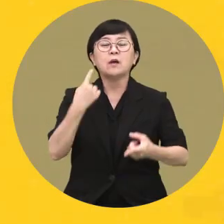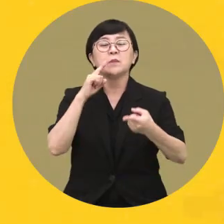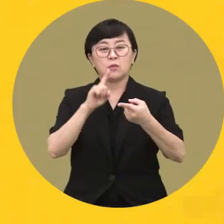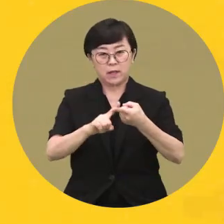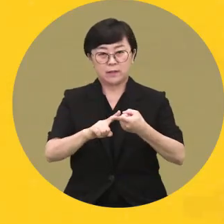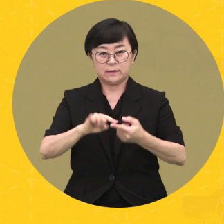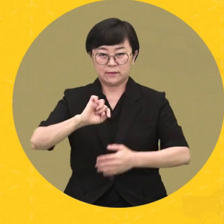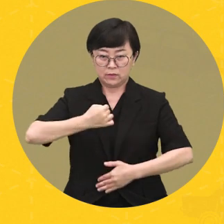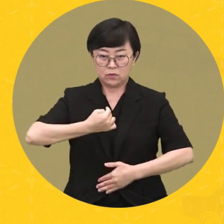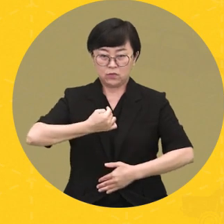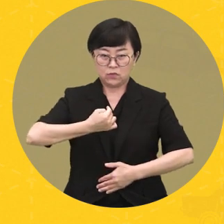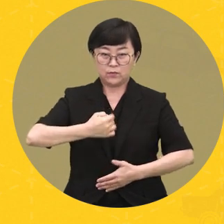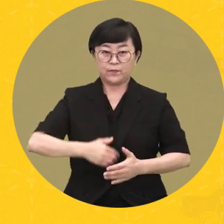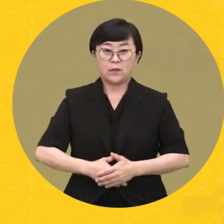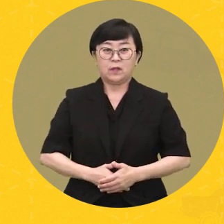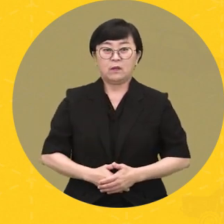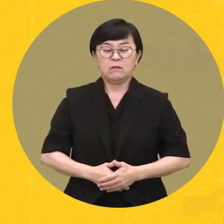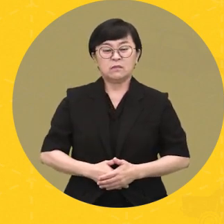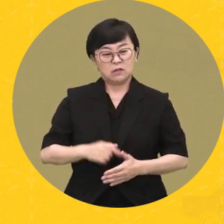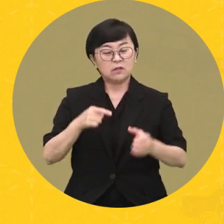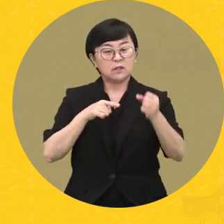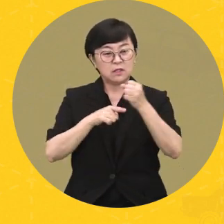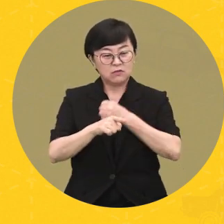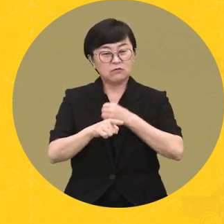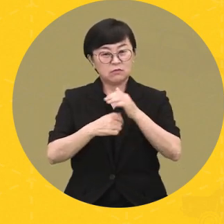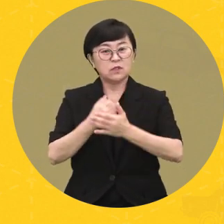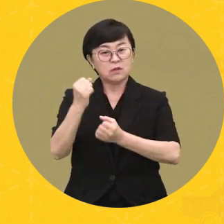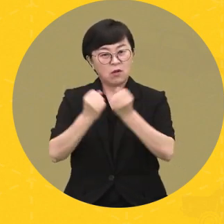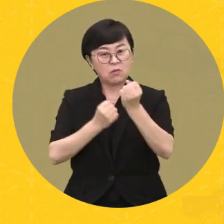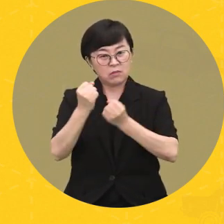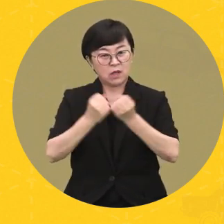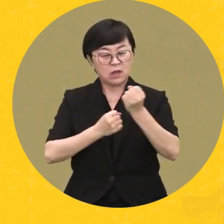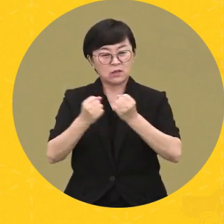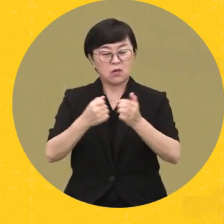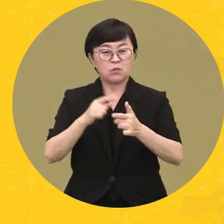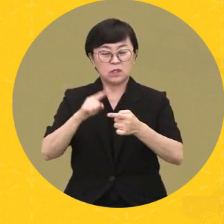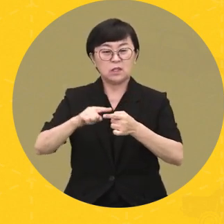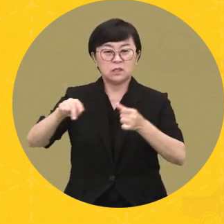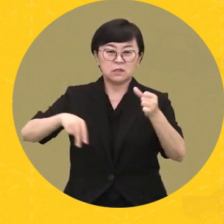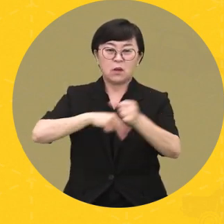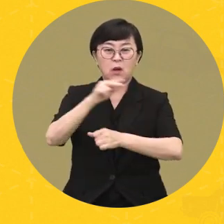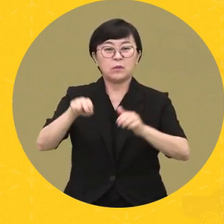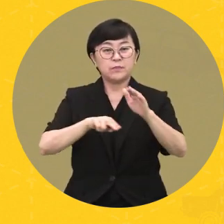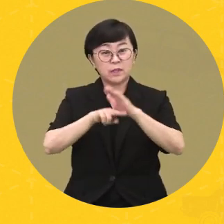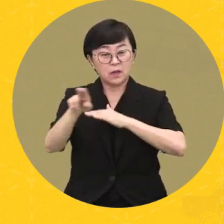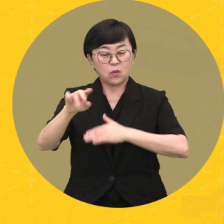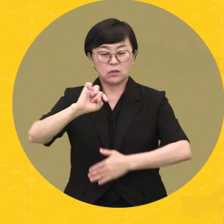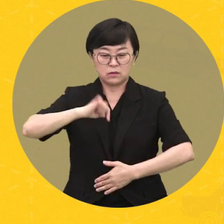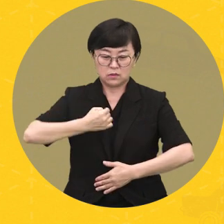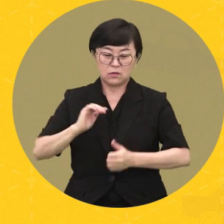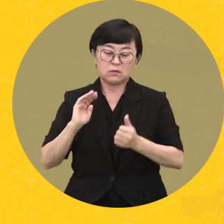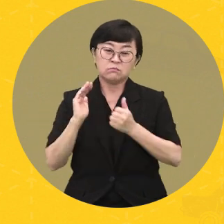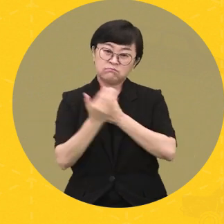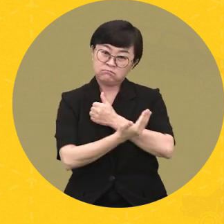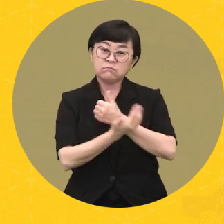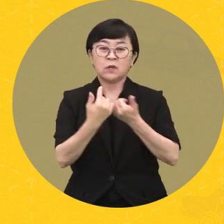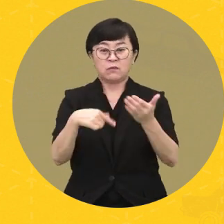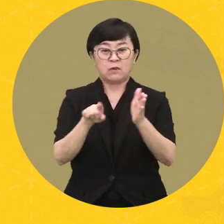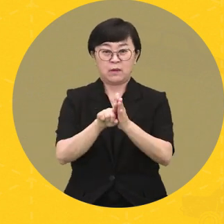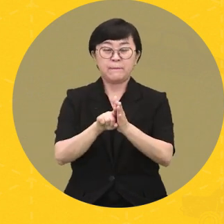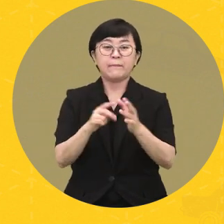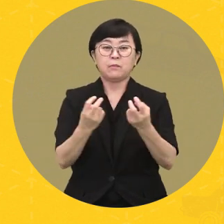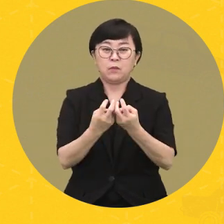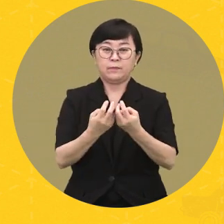합리화입니다. 합리화는 그럴듯한 이유나 설명을 들어서 불쾌한 현실을 피하고 자아가 상처받지 않도록